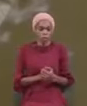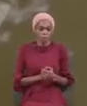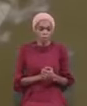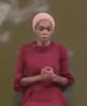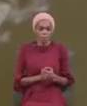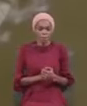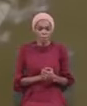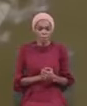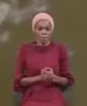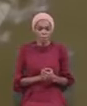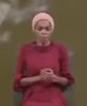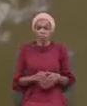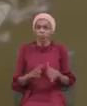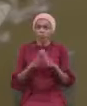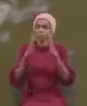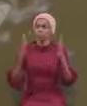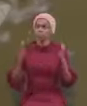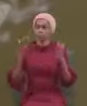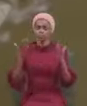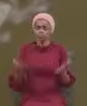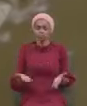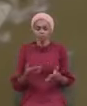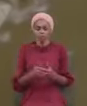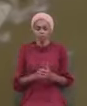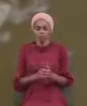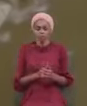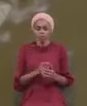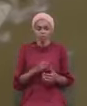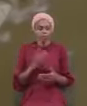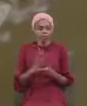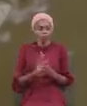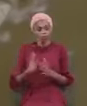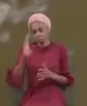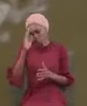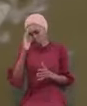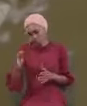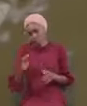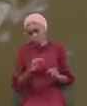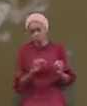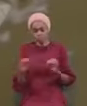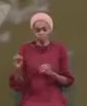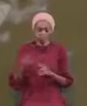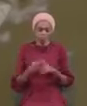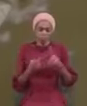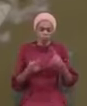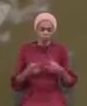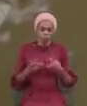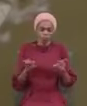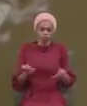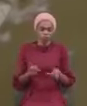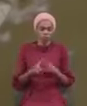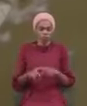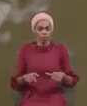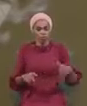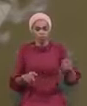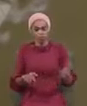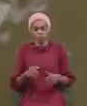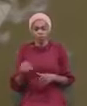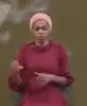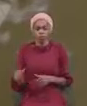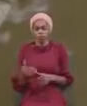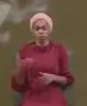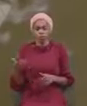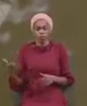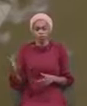entretenu Mouv général d' beaucoup de sont fa beaucoup d'ut l'ENT est